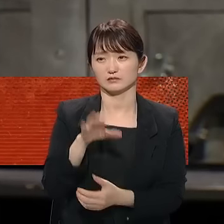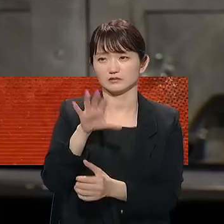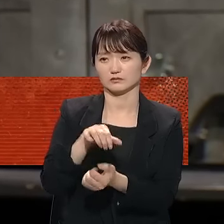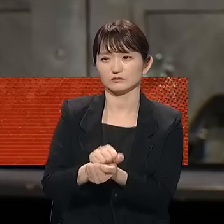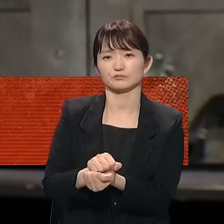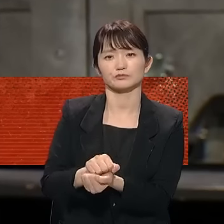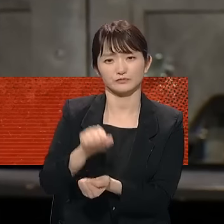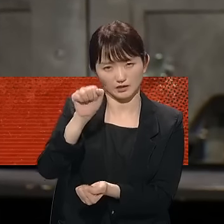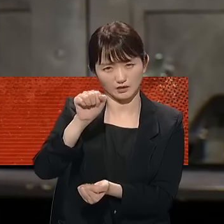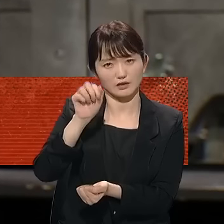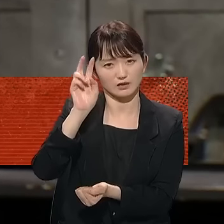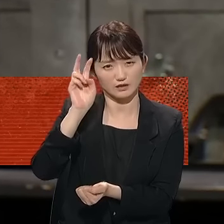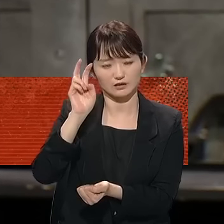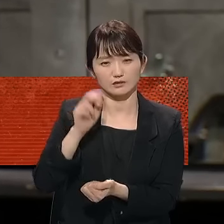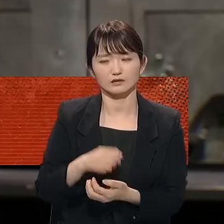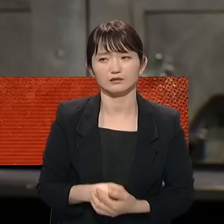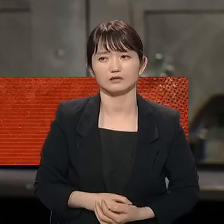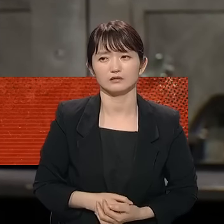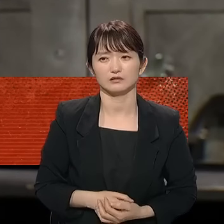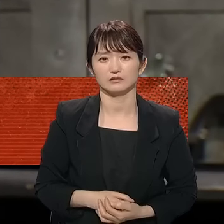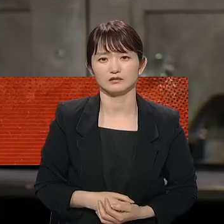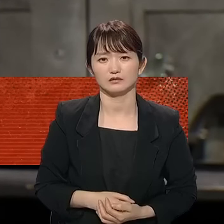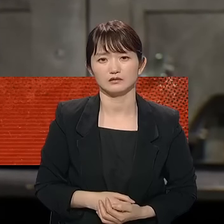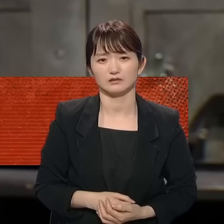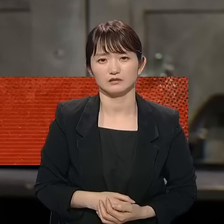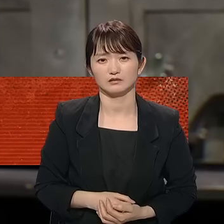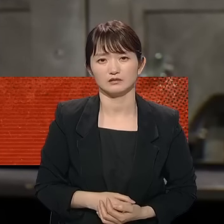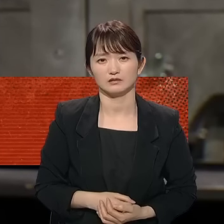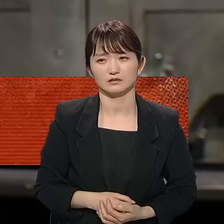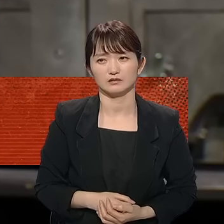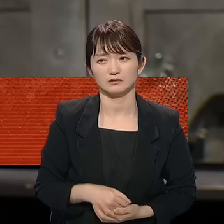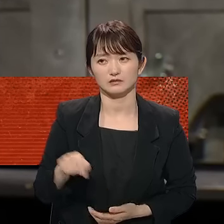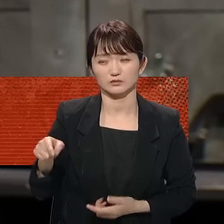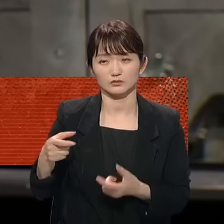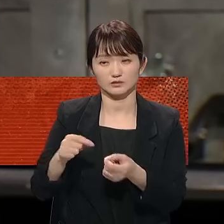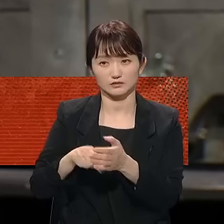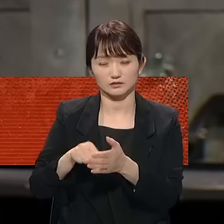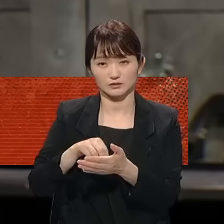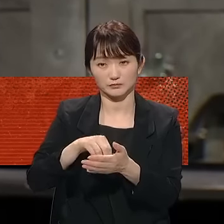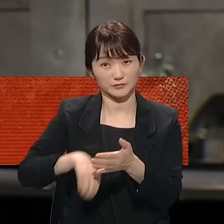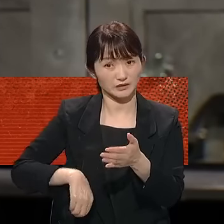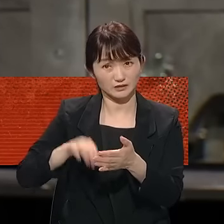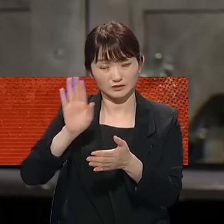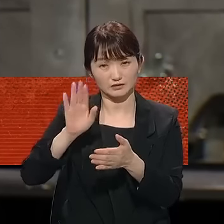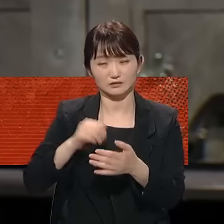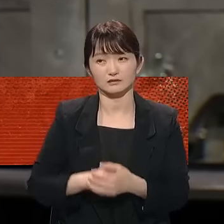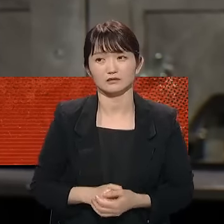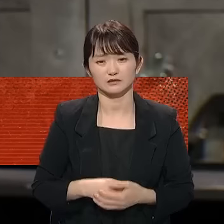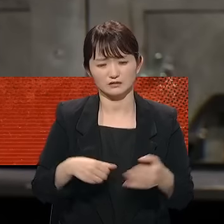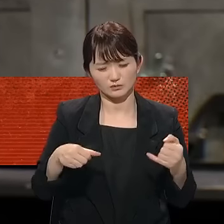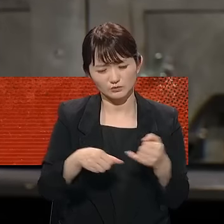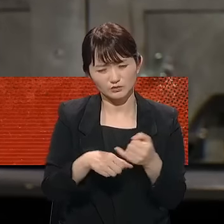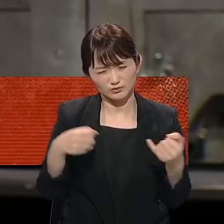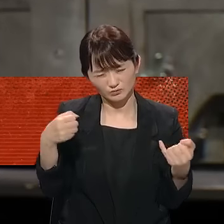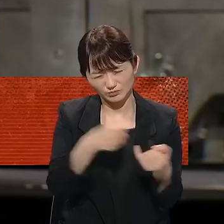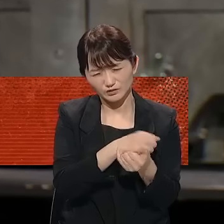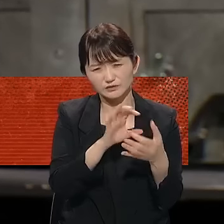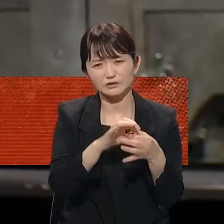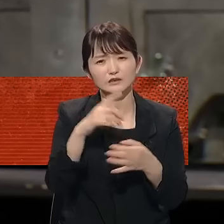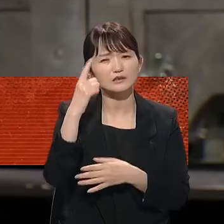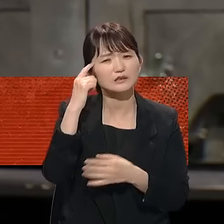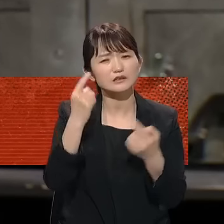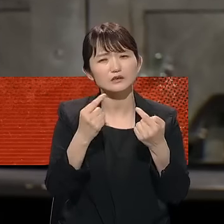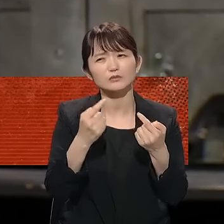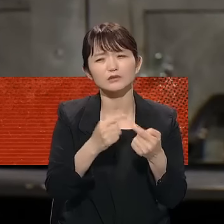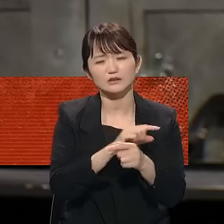다시 발부가 되지 않을까. 그리고 이게 뭐 제가 이런 경우이기 때문에 뭐 예외로 두자는 말씀은 아니고요. 그만큼 이 교제 폭력과 관련해서는 생각보다